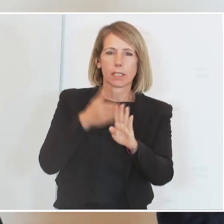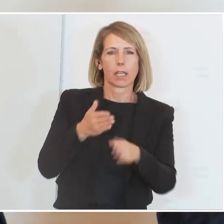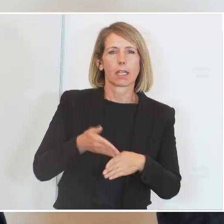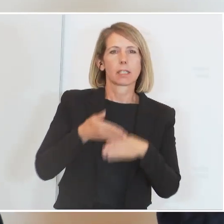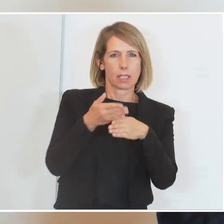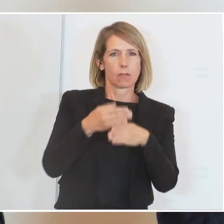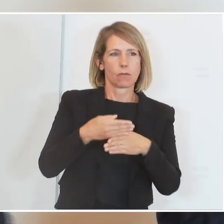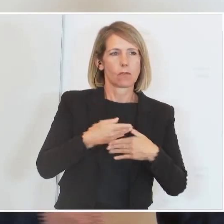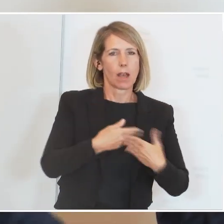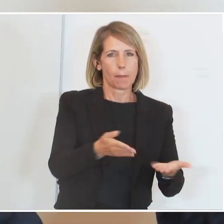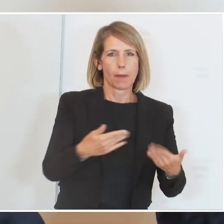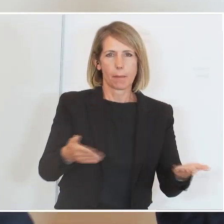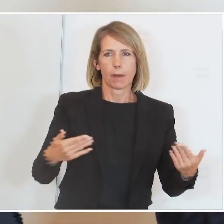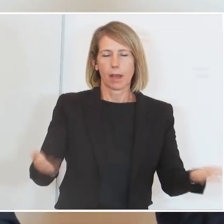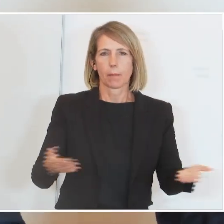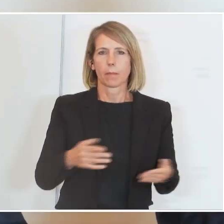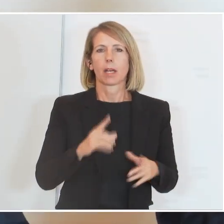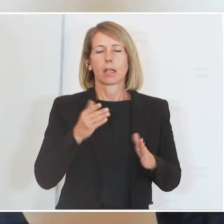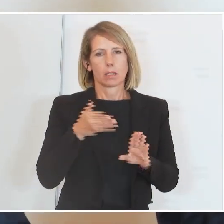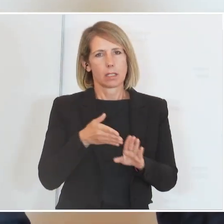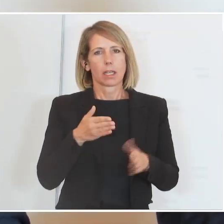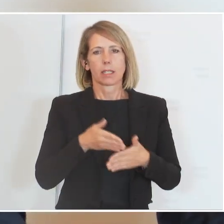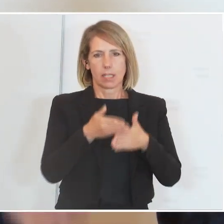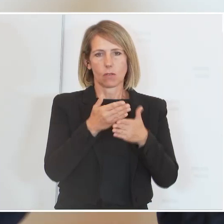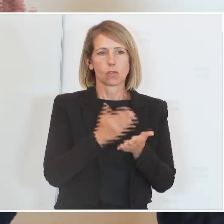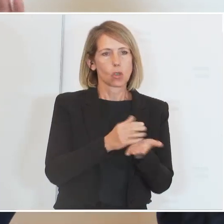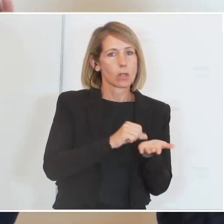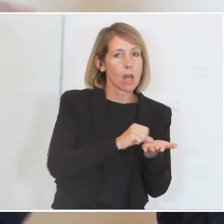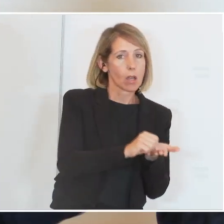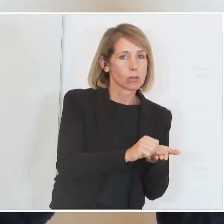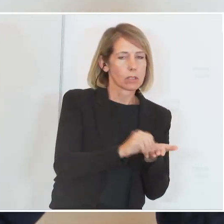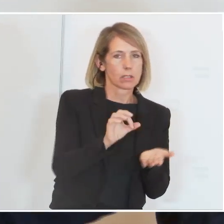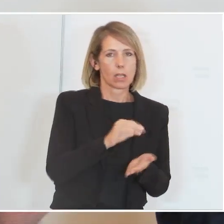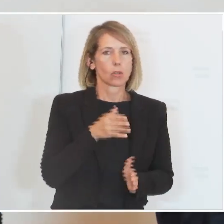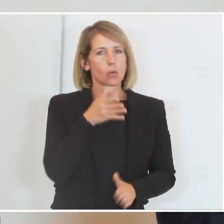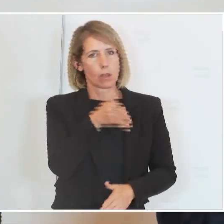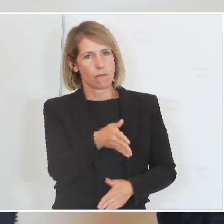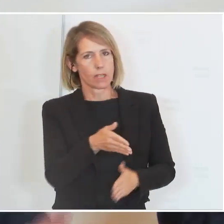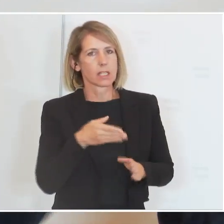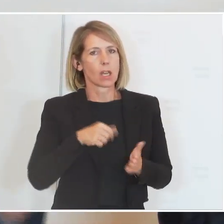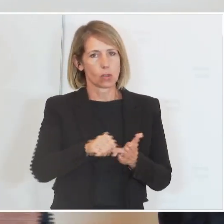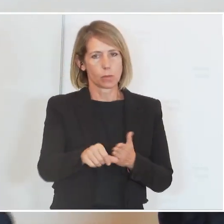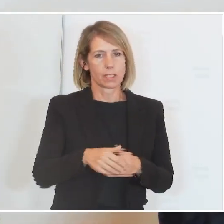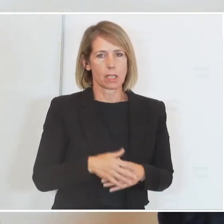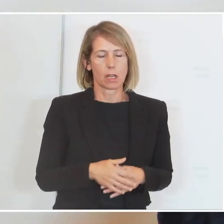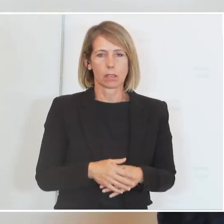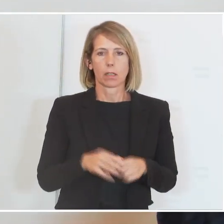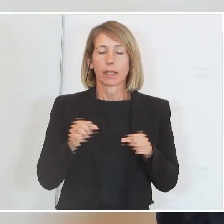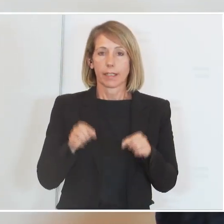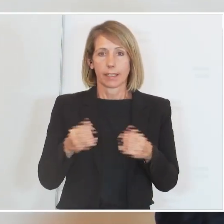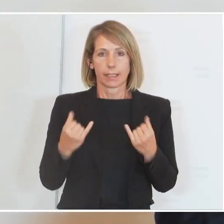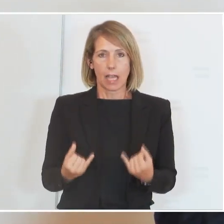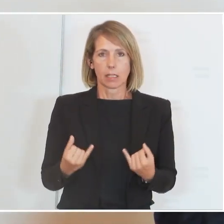meisten werden jetzt eben ausgezahlt oder sind schon ausgezahlt worden. Dies ist die sofortige Direkthilfe. Dieses hier ist